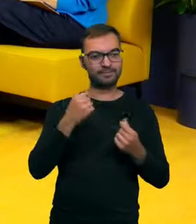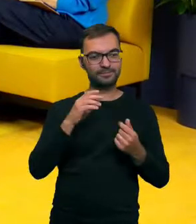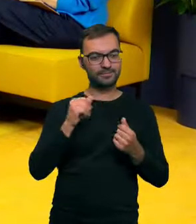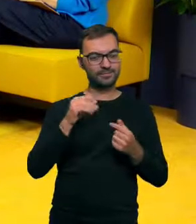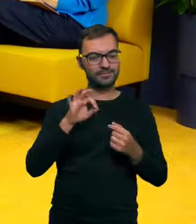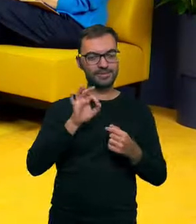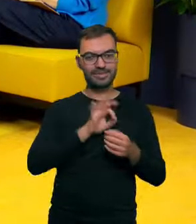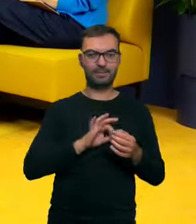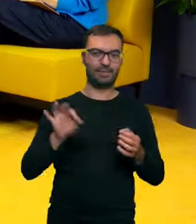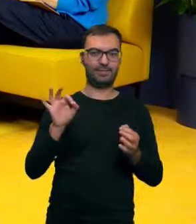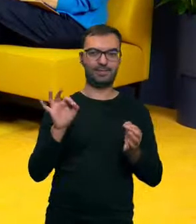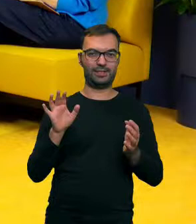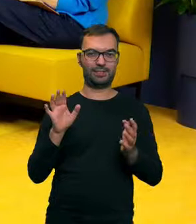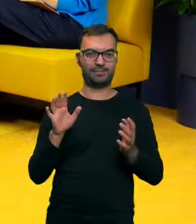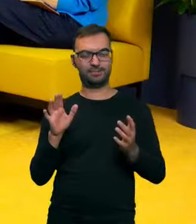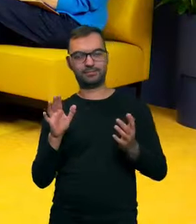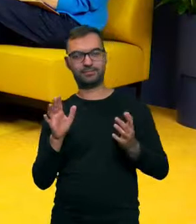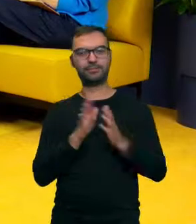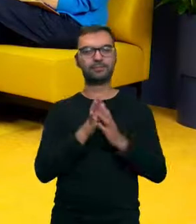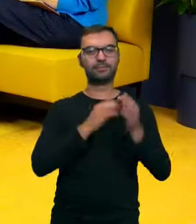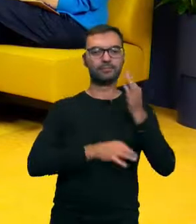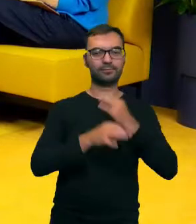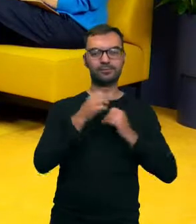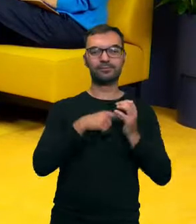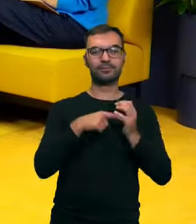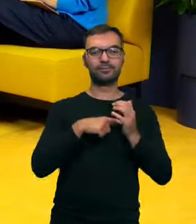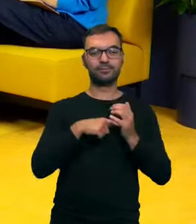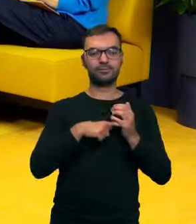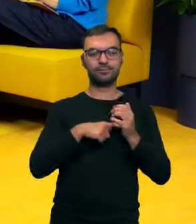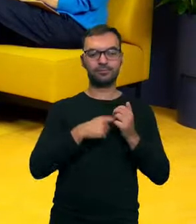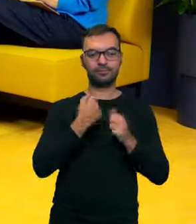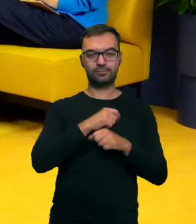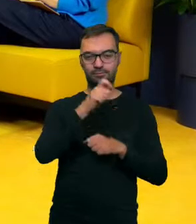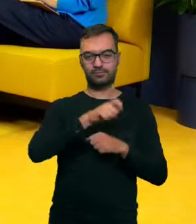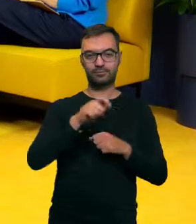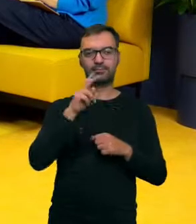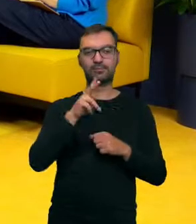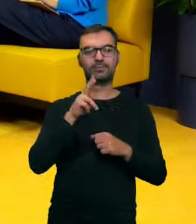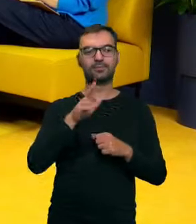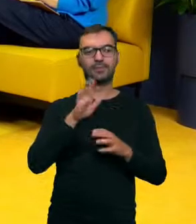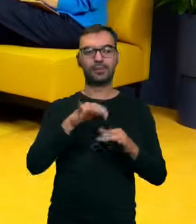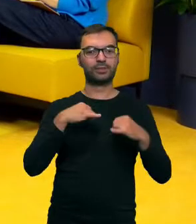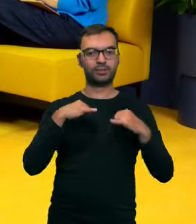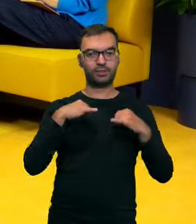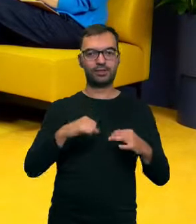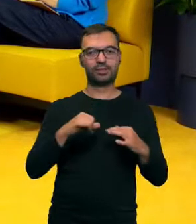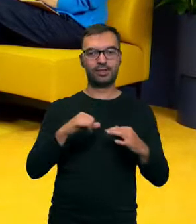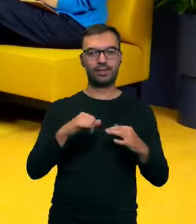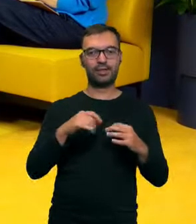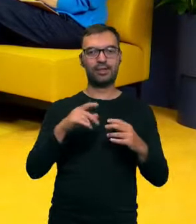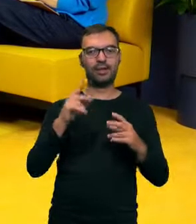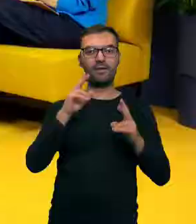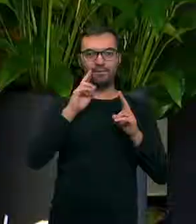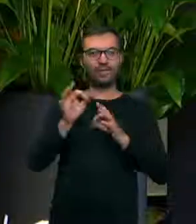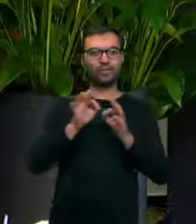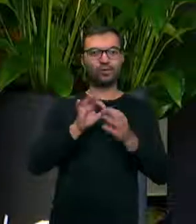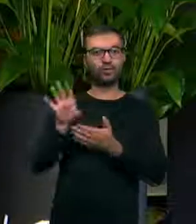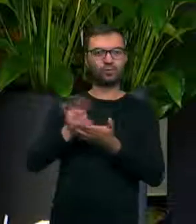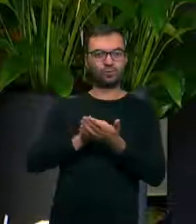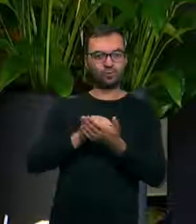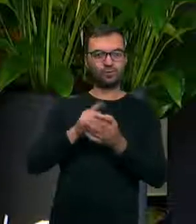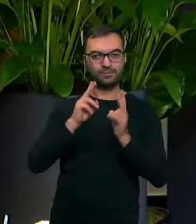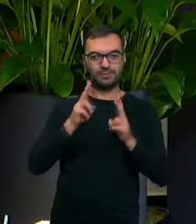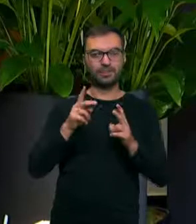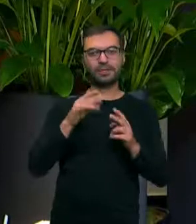bardzo specyficznymi środkami, więc chciałabym, żebyś opowiedział trochę właśnie o tych postaciach, które mają bardzo silne pierwowzory, i